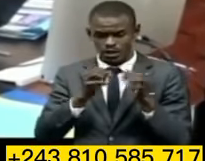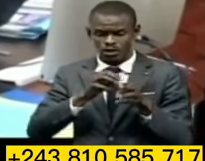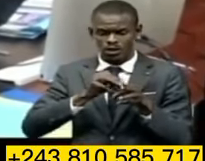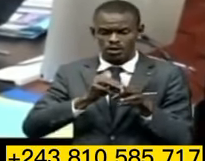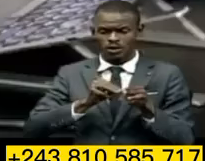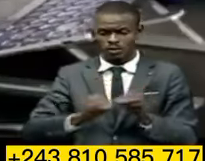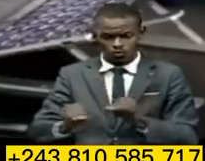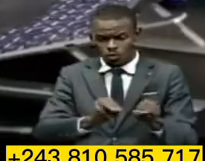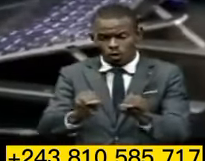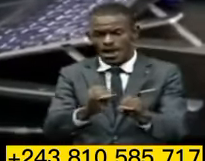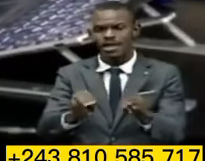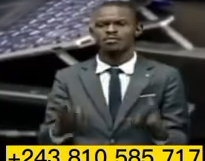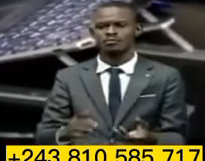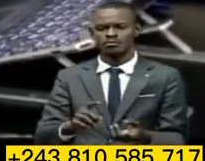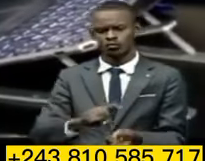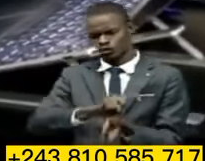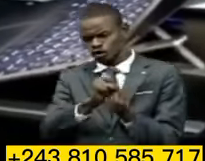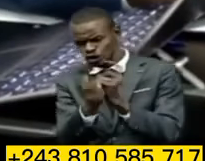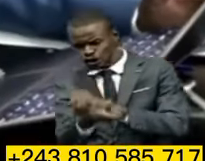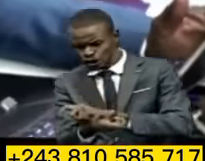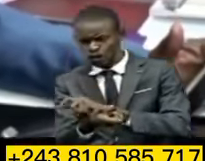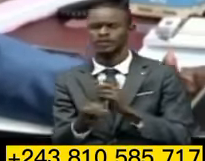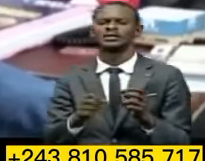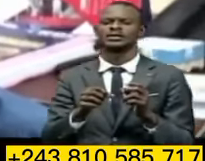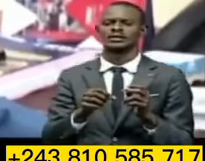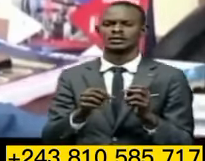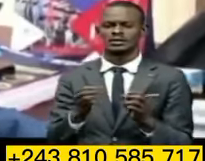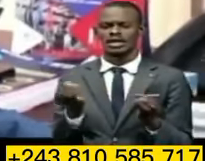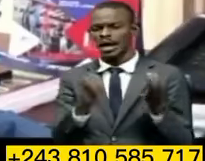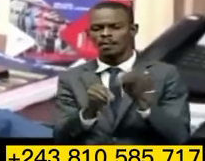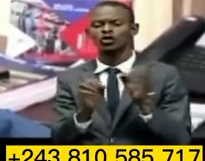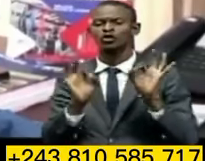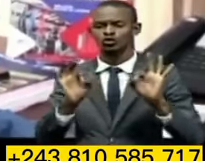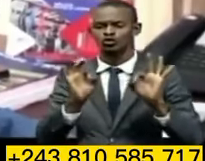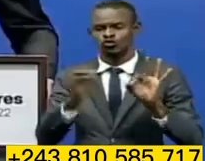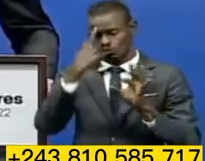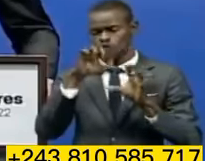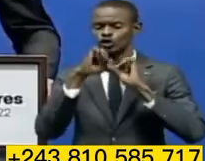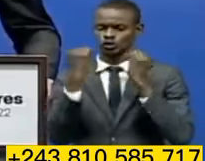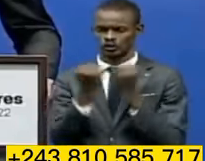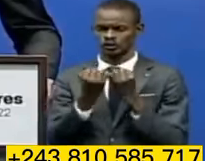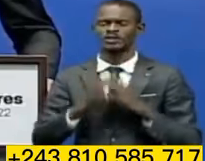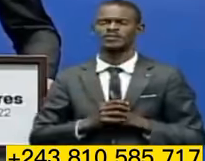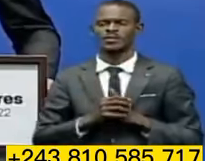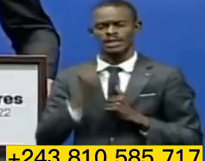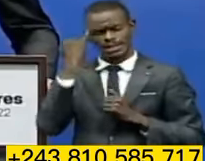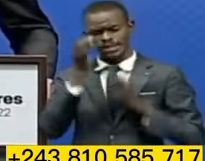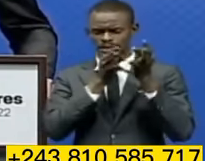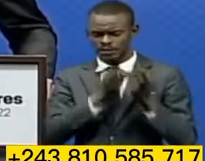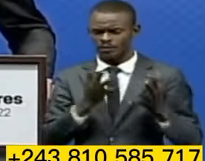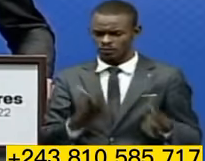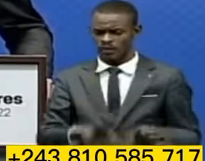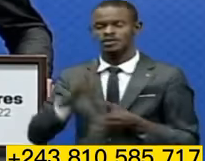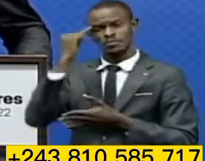vue de la restructuration et de la relance de cette compagnie. Il a été complété par le ministre d'État, ministre du Budget et